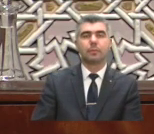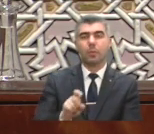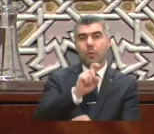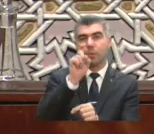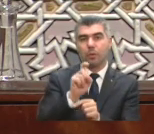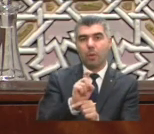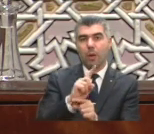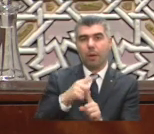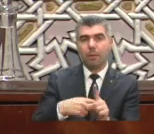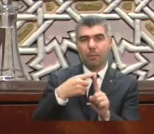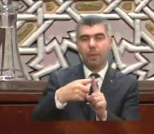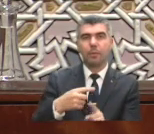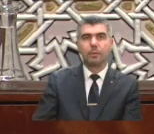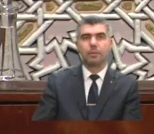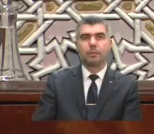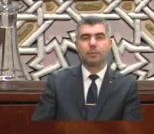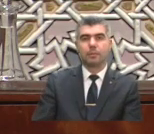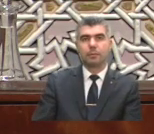تعقيب اضافي؟